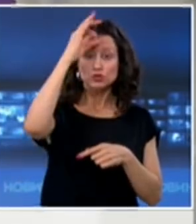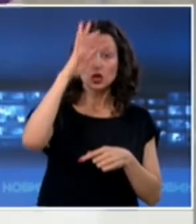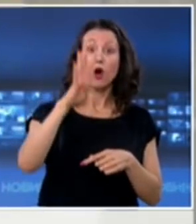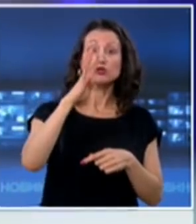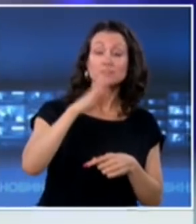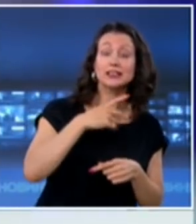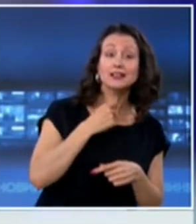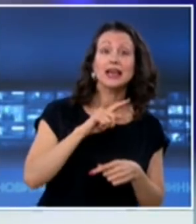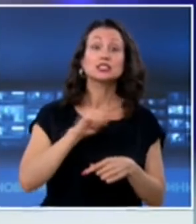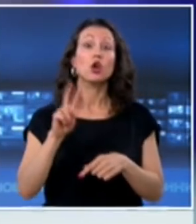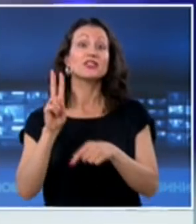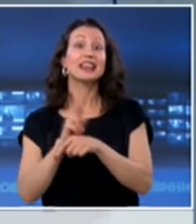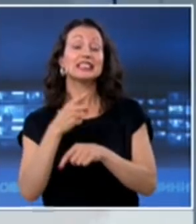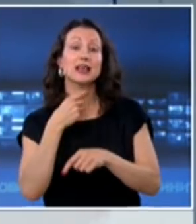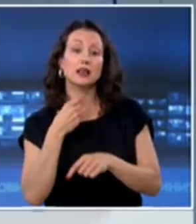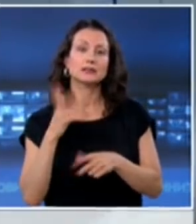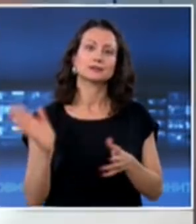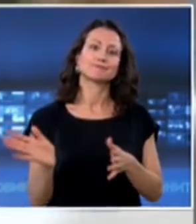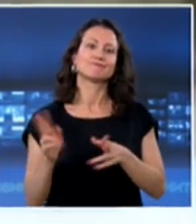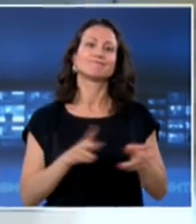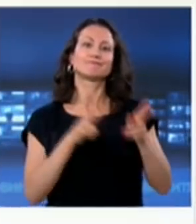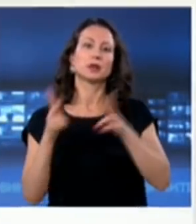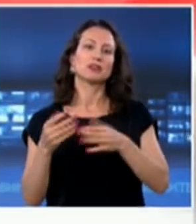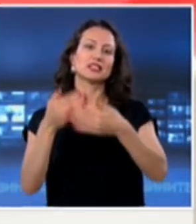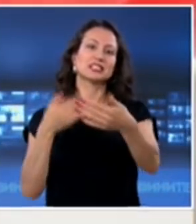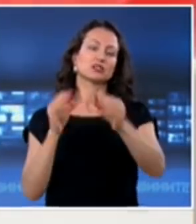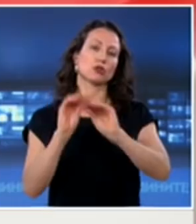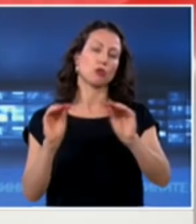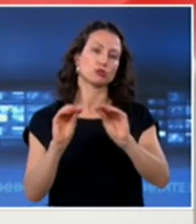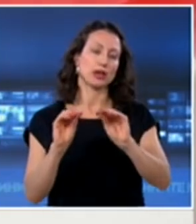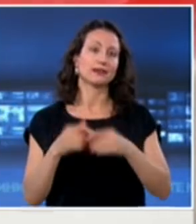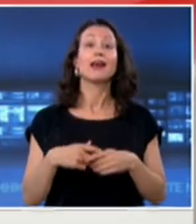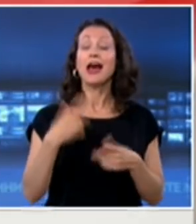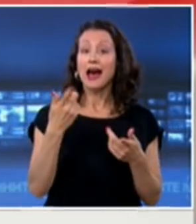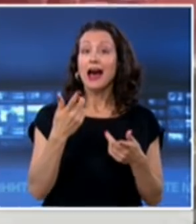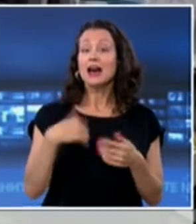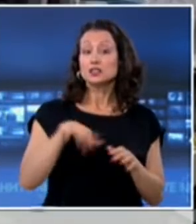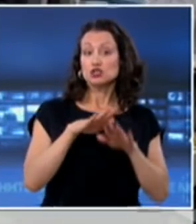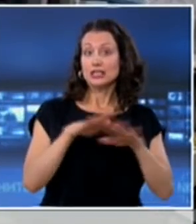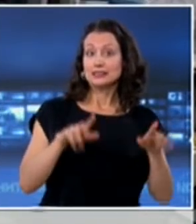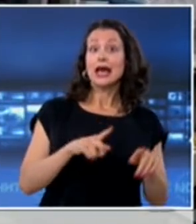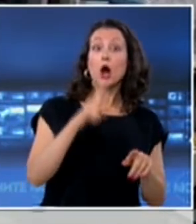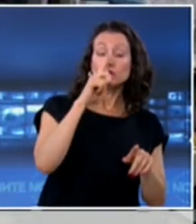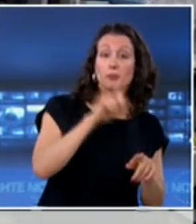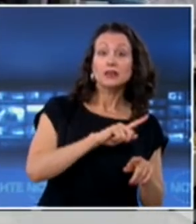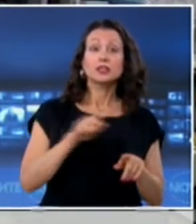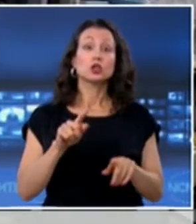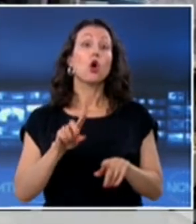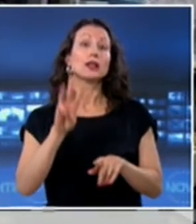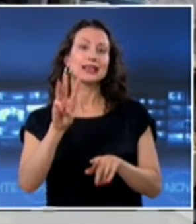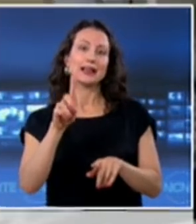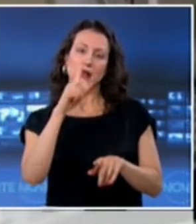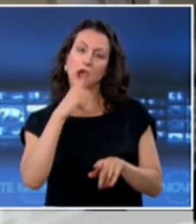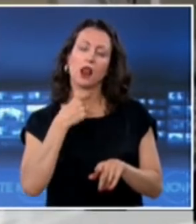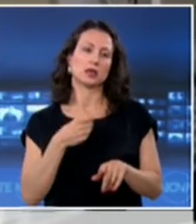училище Райчо Каролев минават на дистанционна форма на обучение. Децата от 1 до 3 клас ще присъстват в часовете.